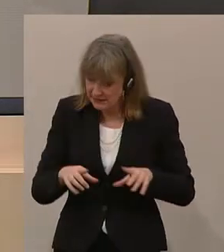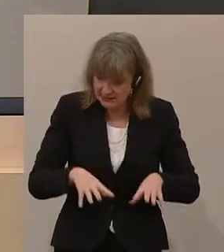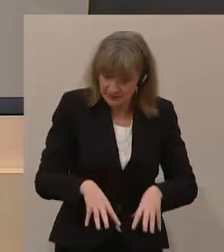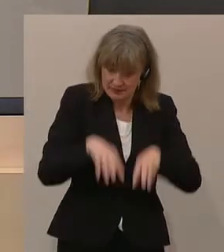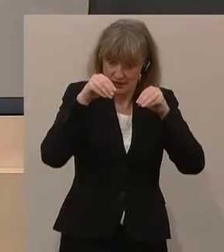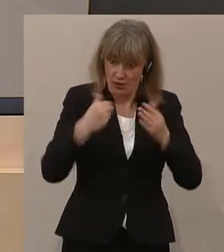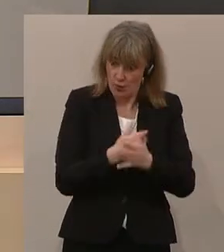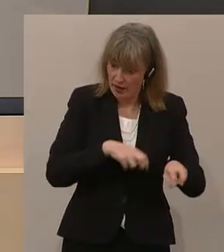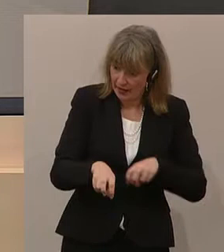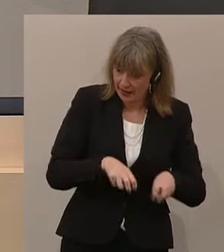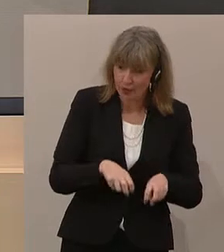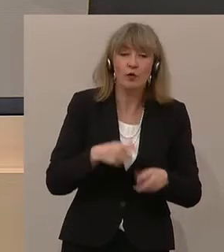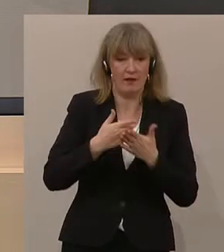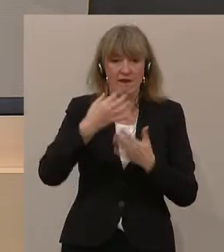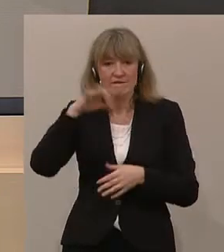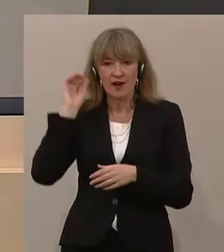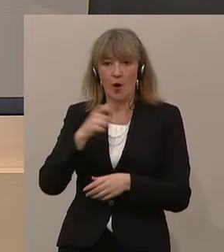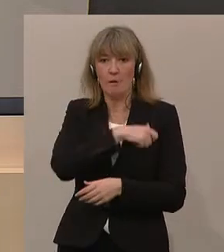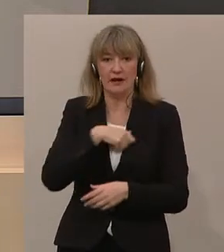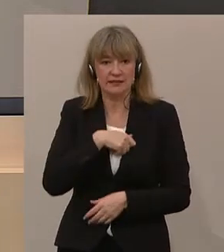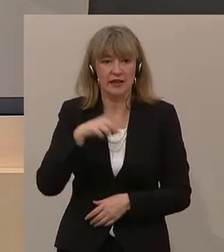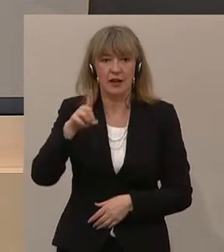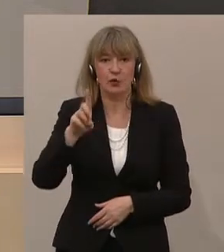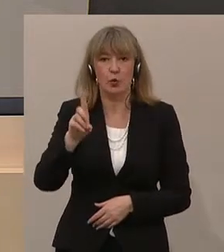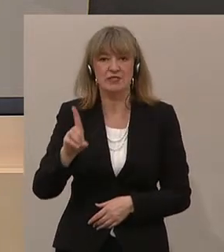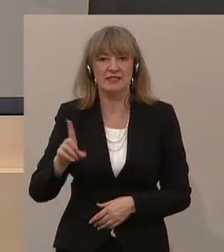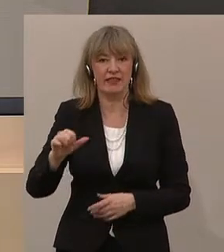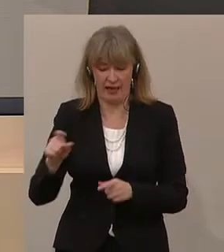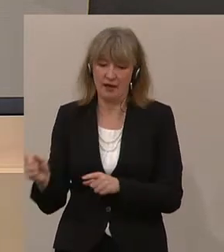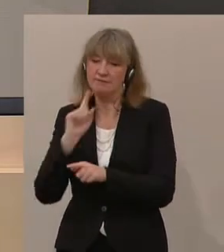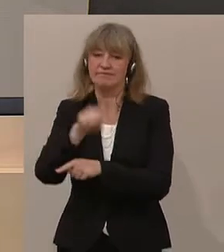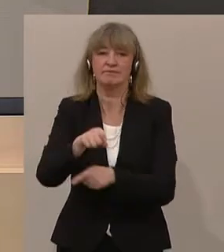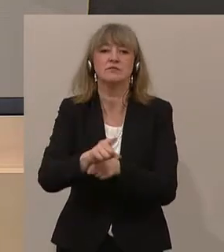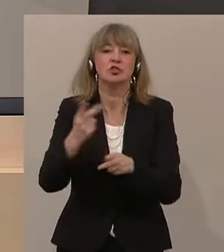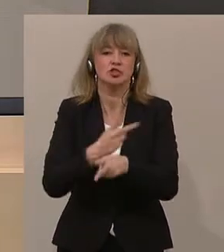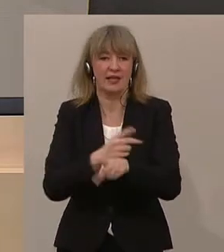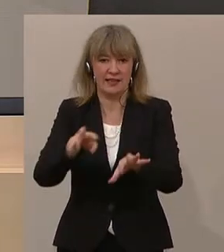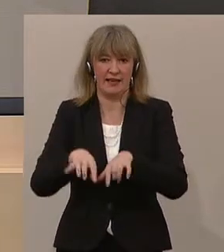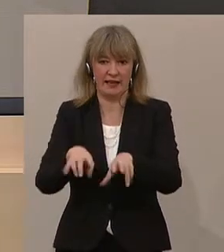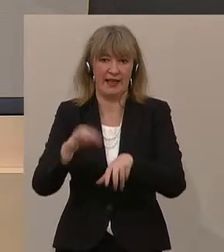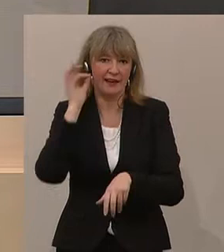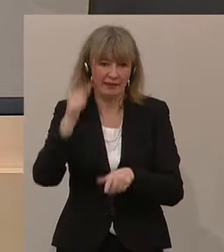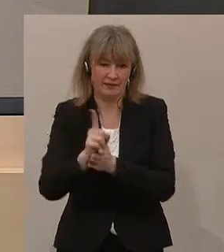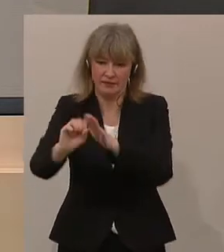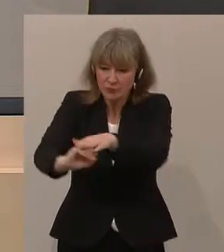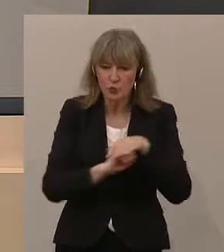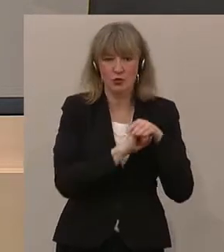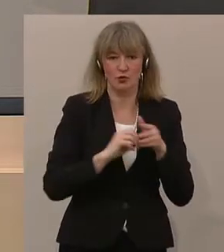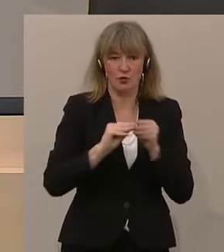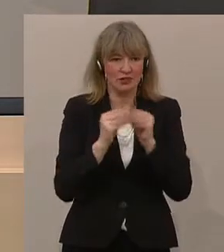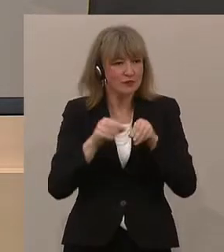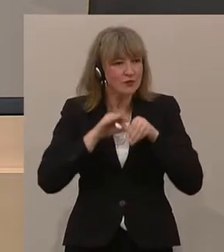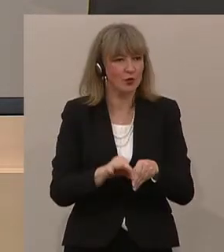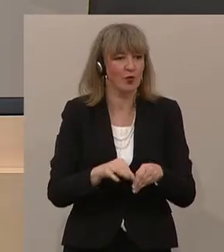neuen Bundesregierung Frau Magistra Muna Dutzter zur Staatssekretärin ernannt und sie mir zur Unterstützung in der